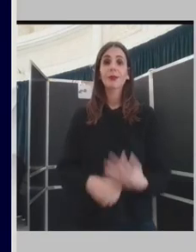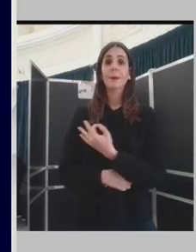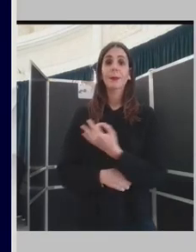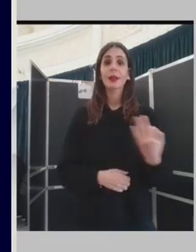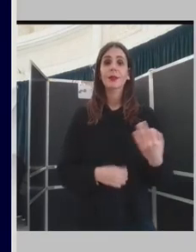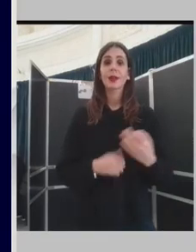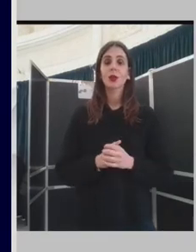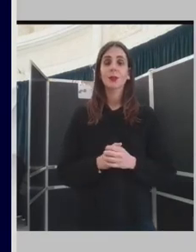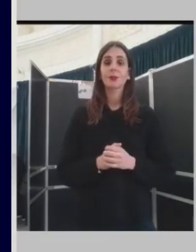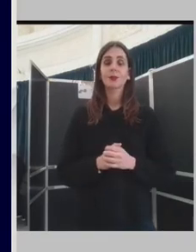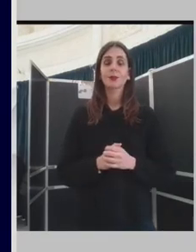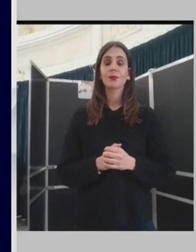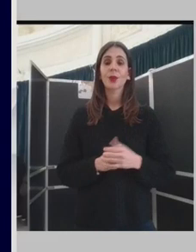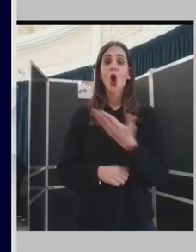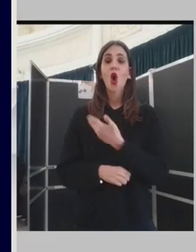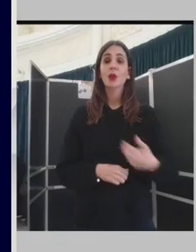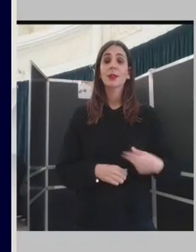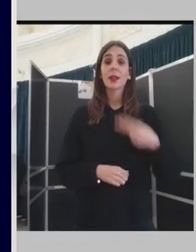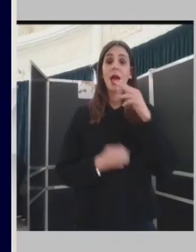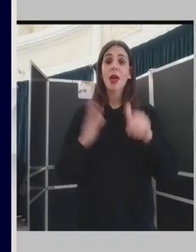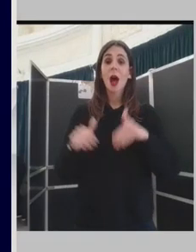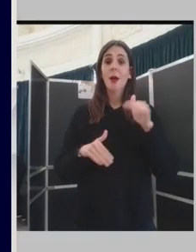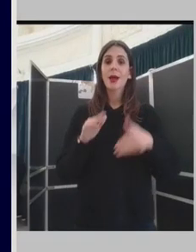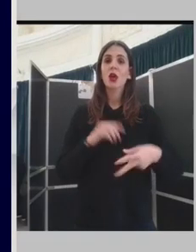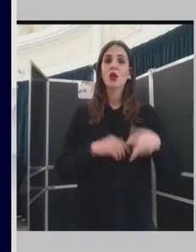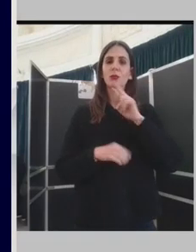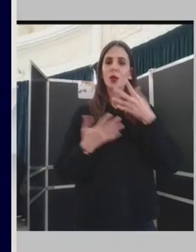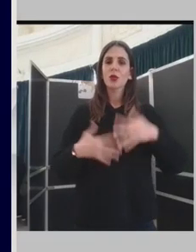sono 17 presenti